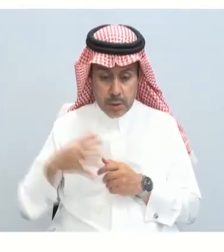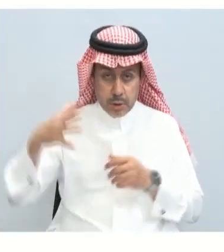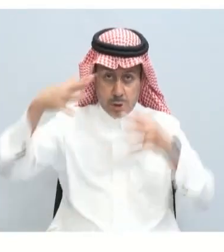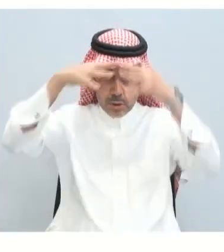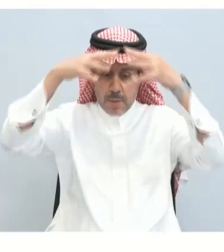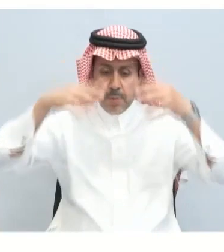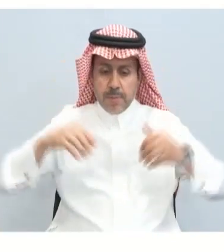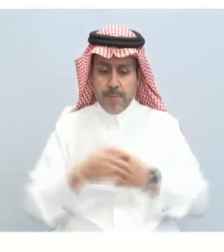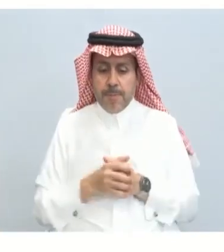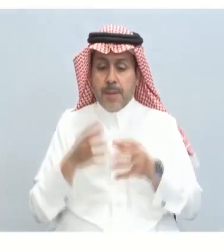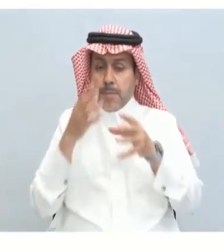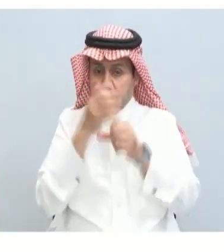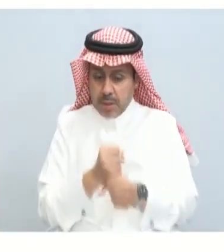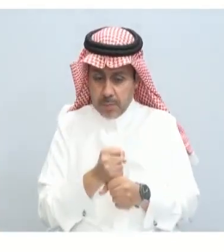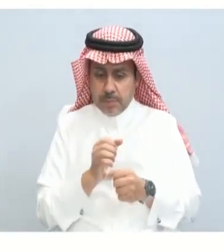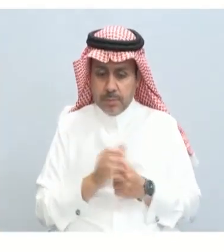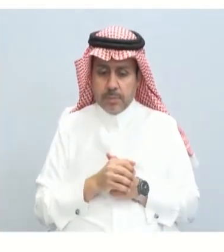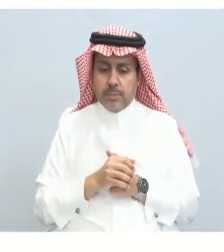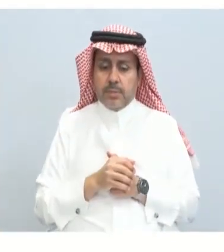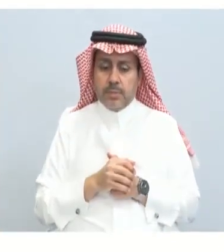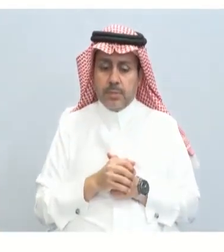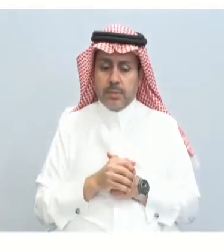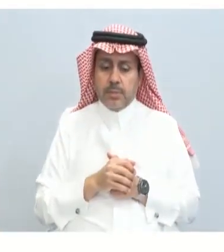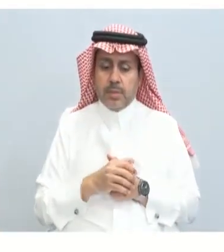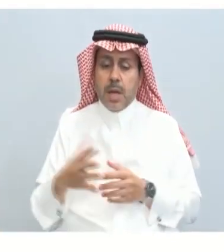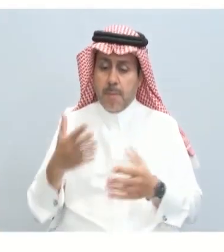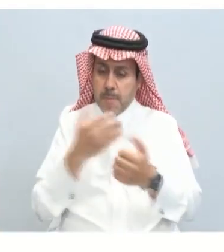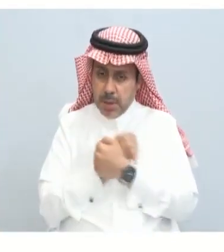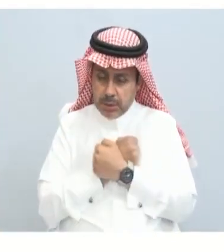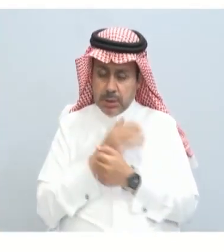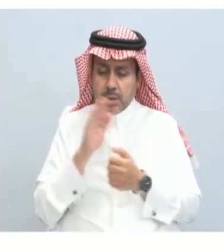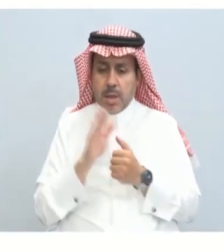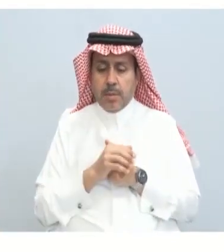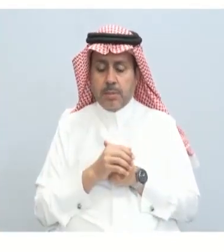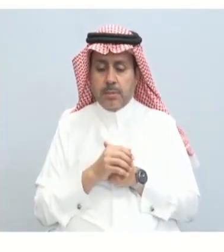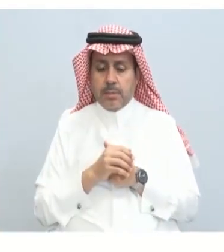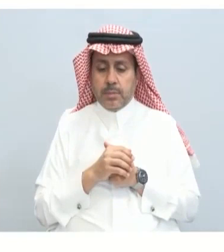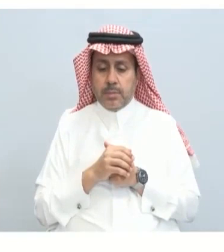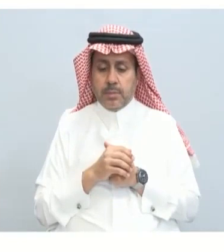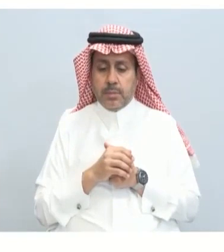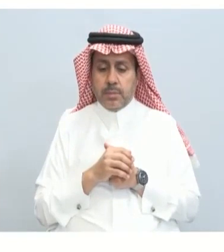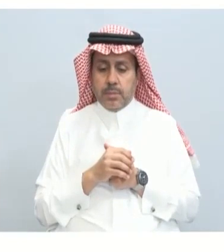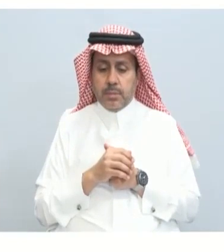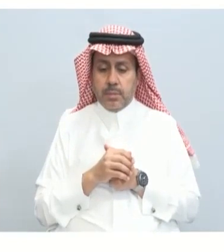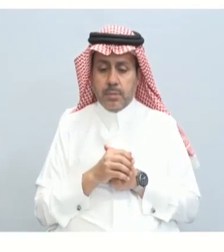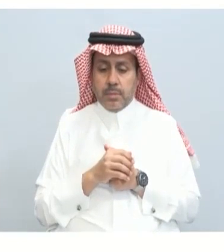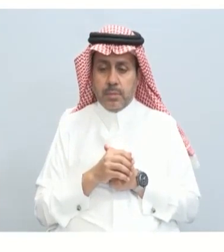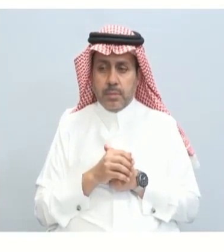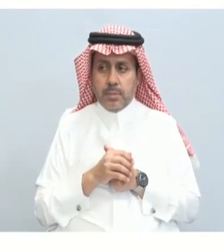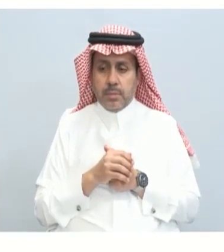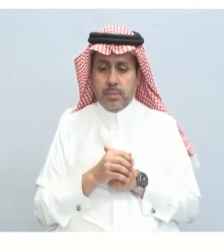قفلت اليك ان معي السحابه فقلت اليك عني ان ان معي السحابه سحاب هنا مقصود به